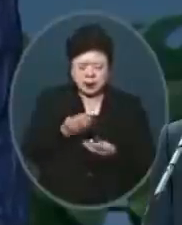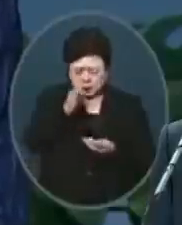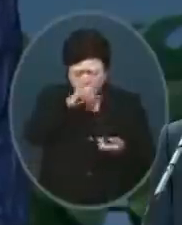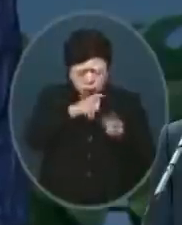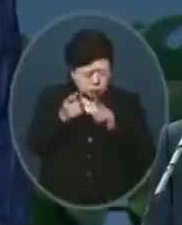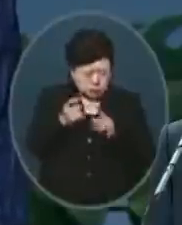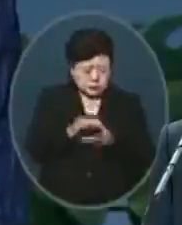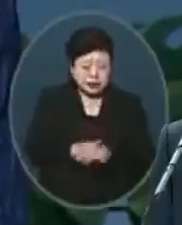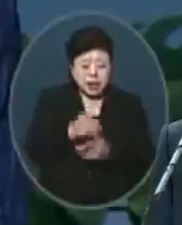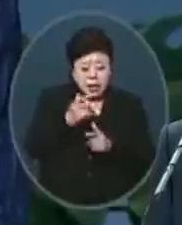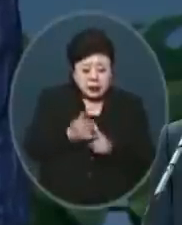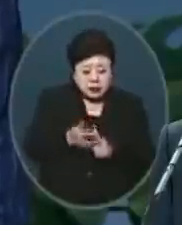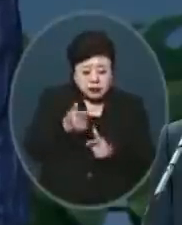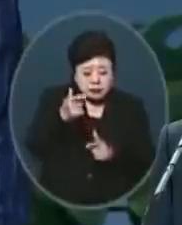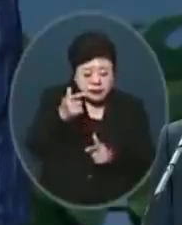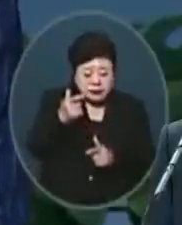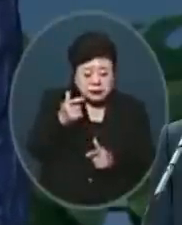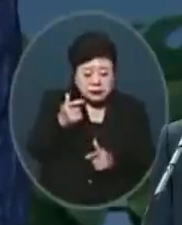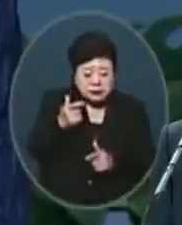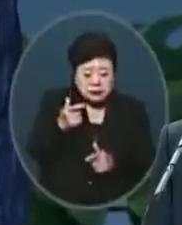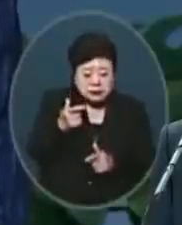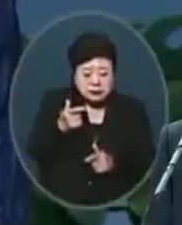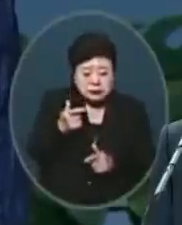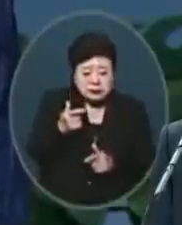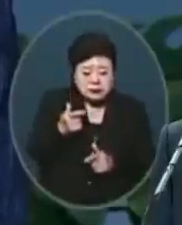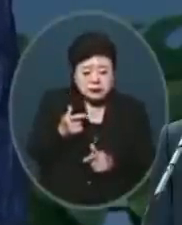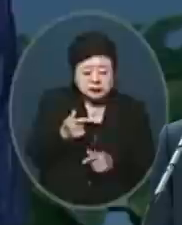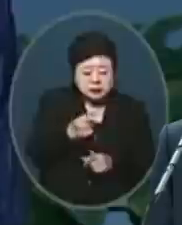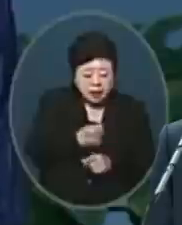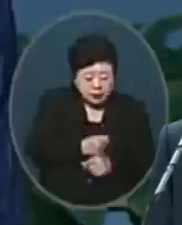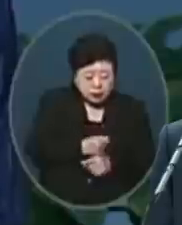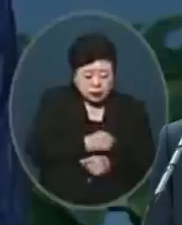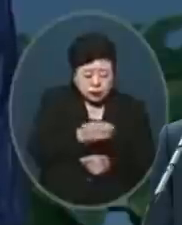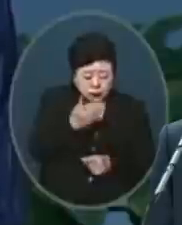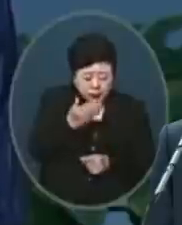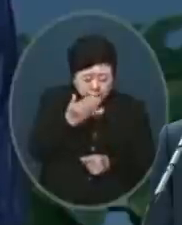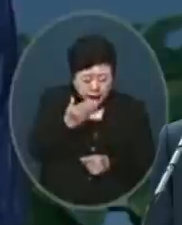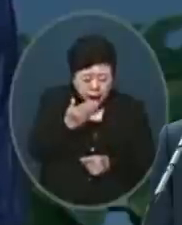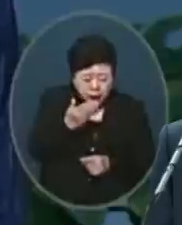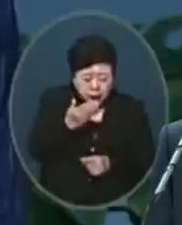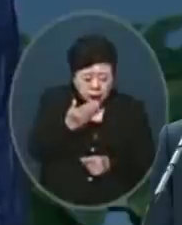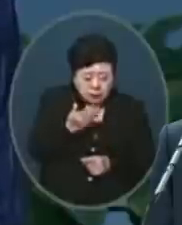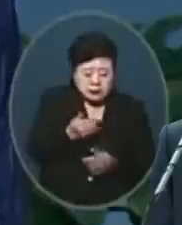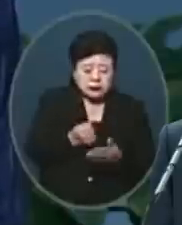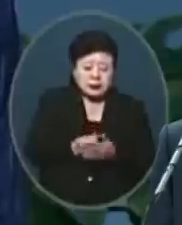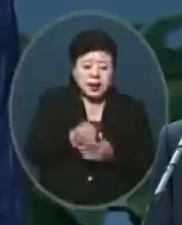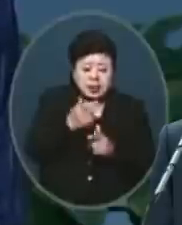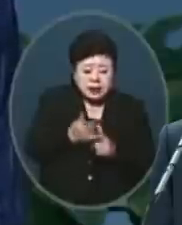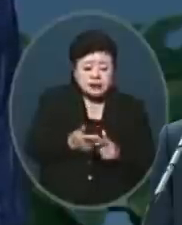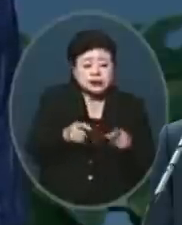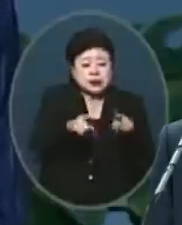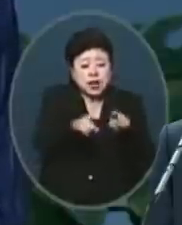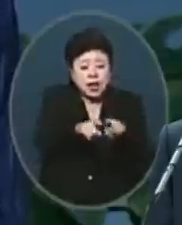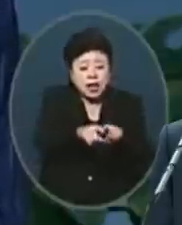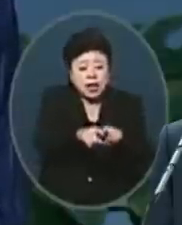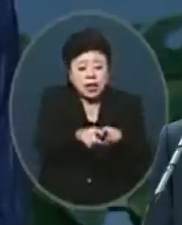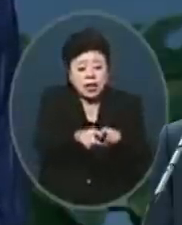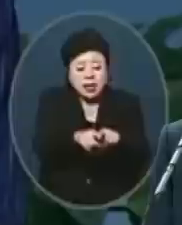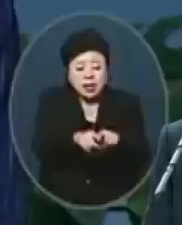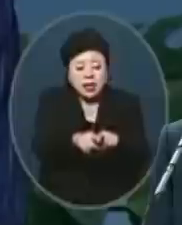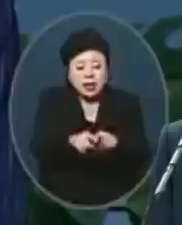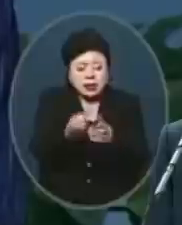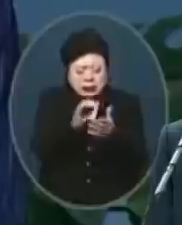왜냐하면 예수님 하는 것은 우리도 할 수 있다. 그래서 예수님과